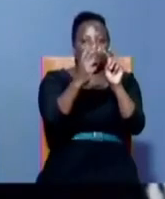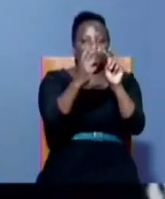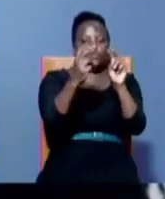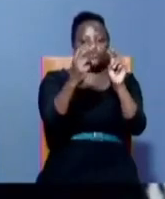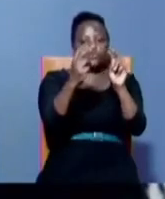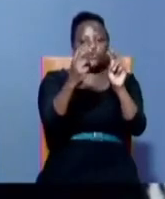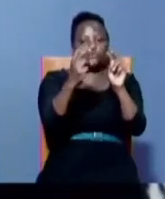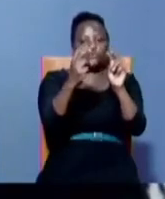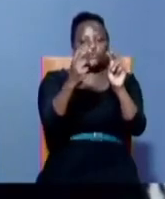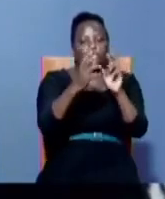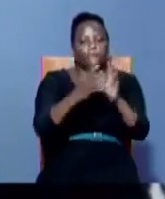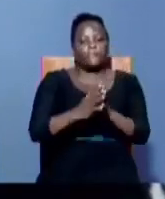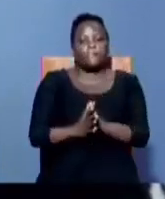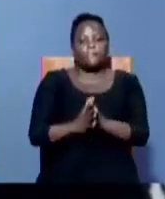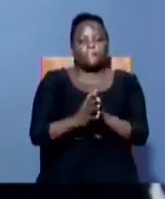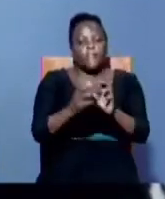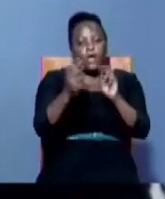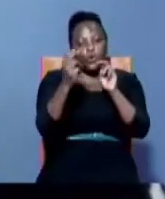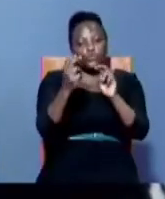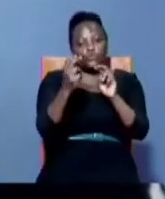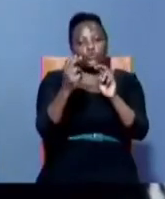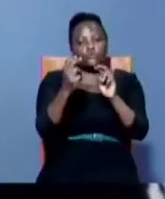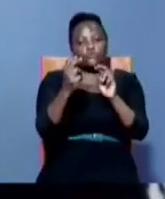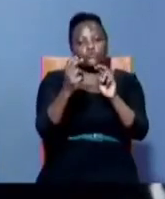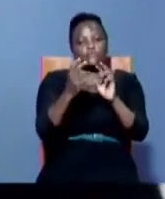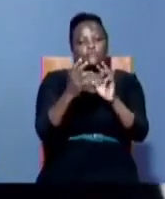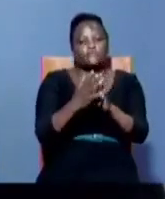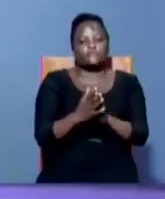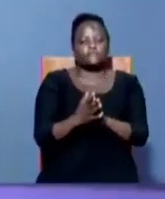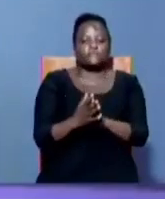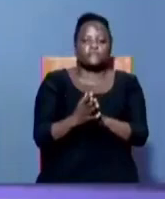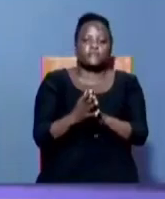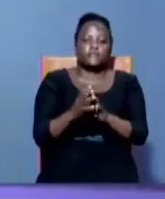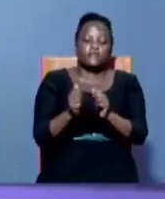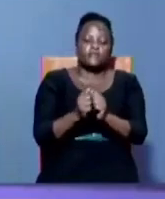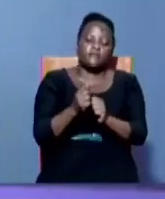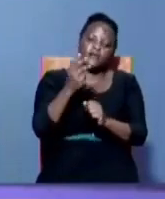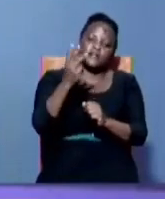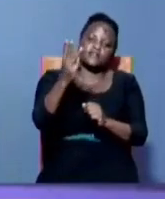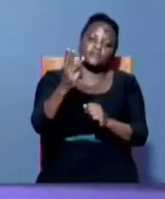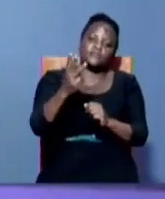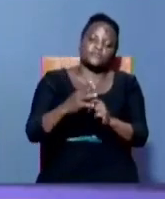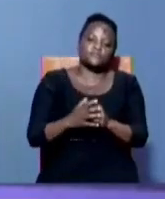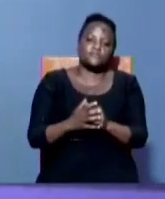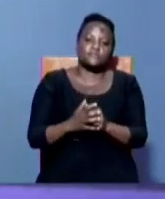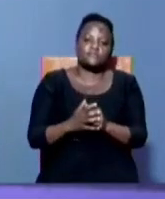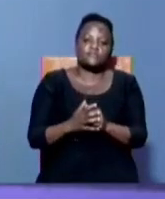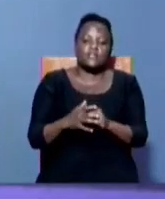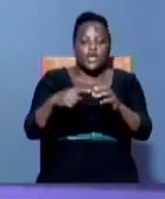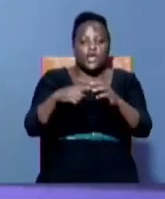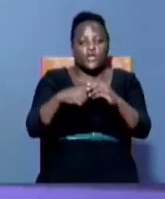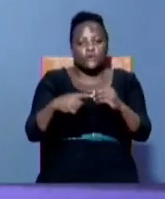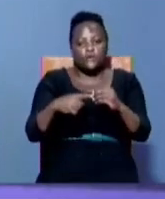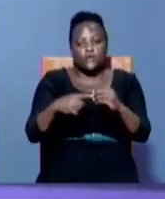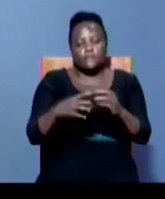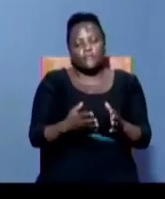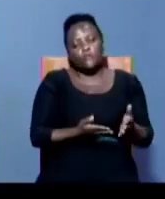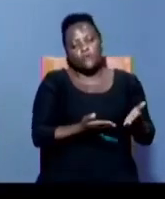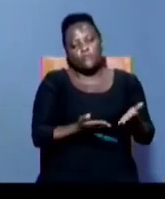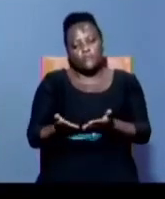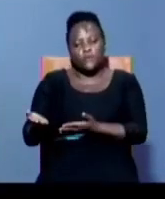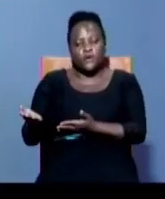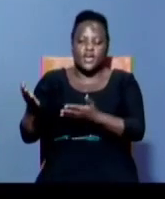uso. Uso kwa uso. Jambo la tatu hapa, kidole. Unapompokea Yesu,